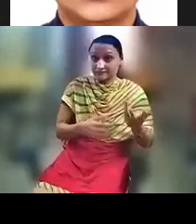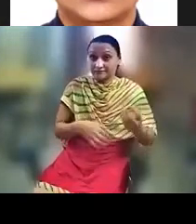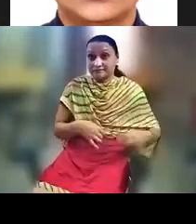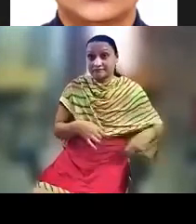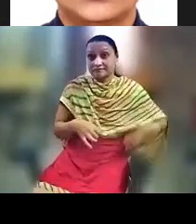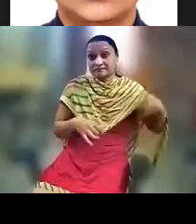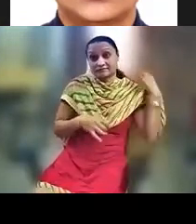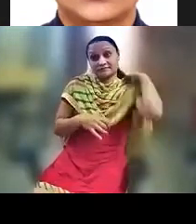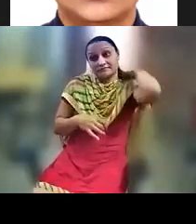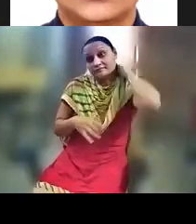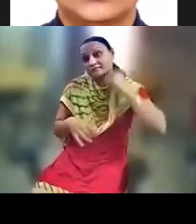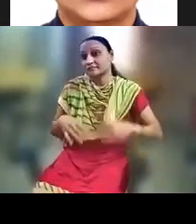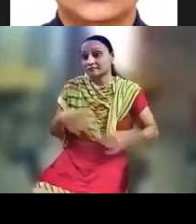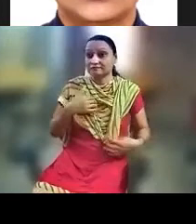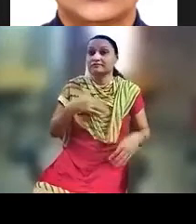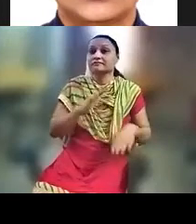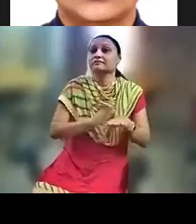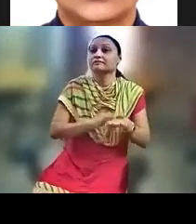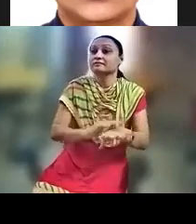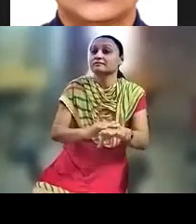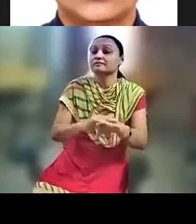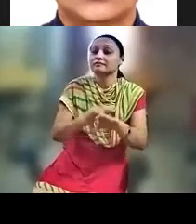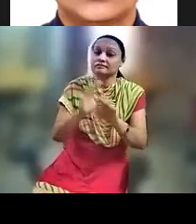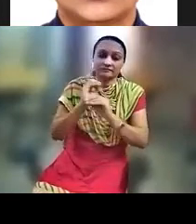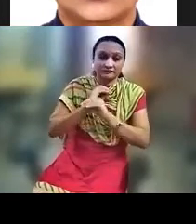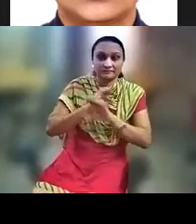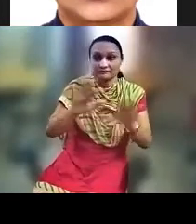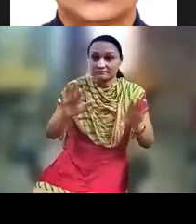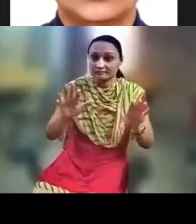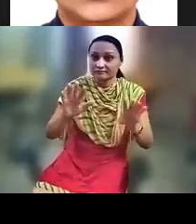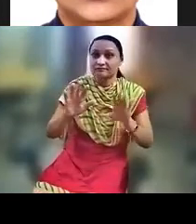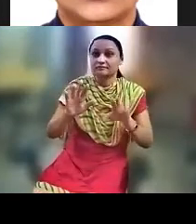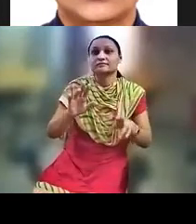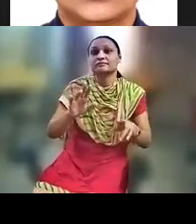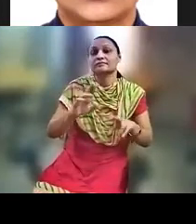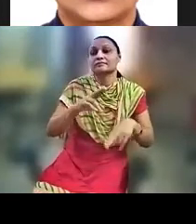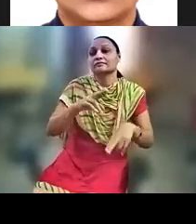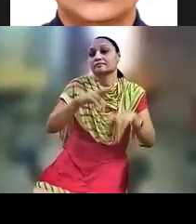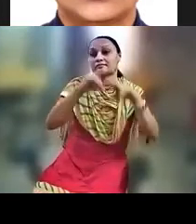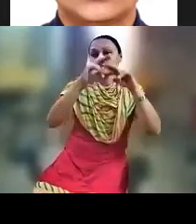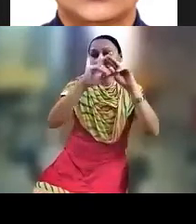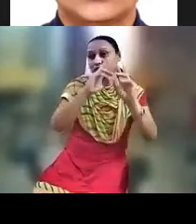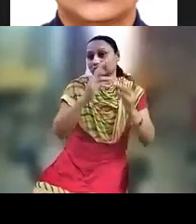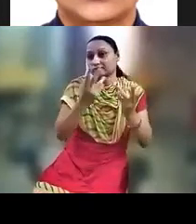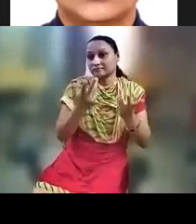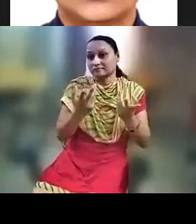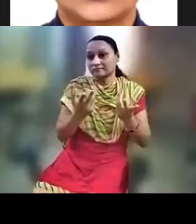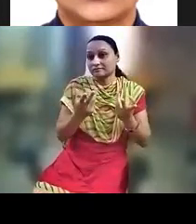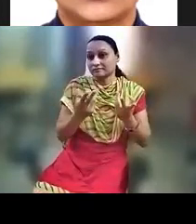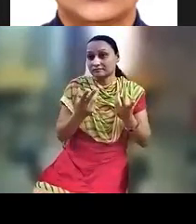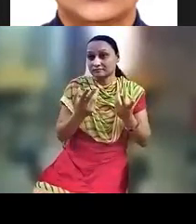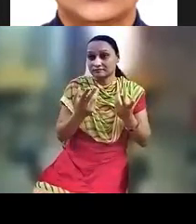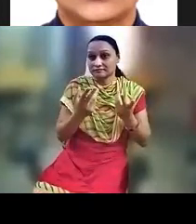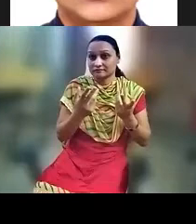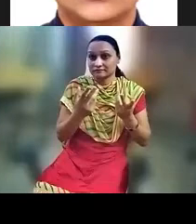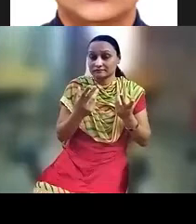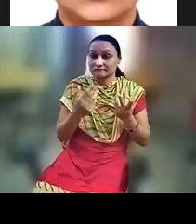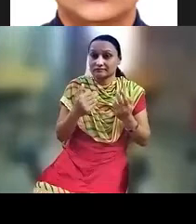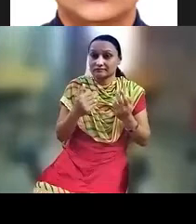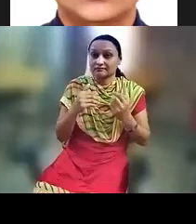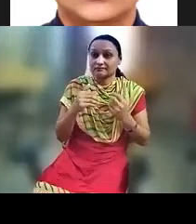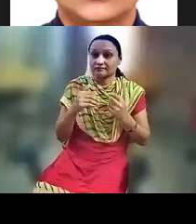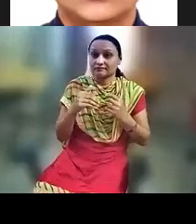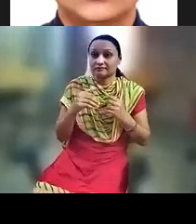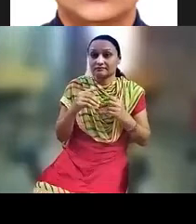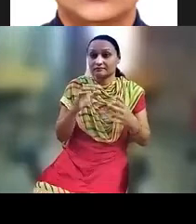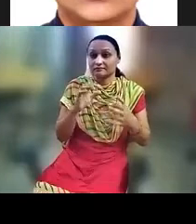कुछ एक्सपीरियंस शेयर करूंगी और फिर इस पे बात करूंगी कि किस किस तरह के कोमॉर्बिड कंडीशंस या